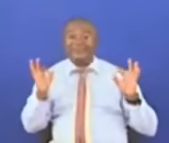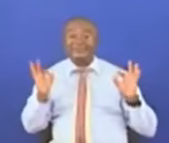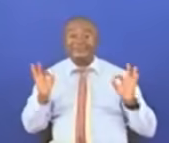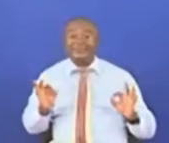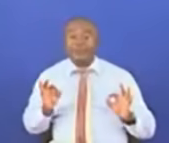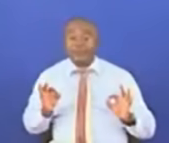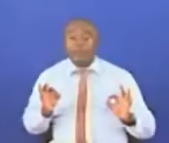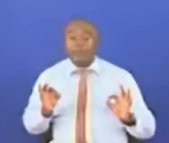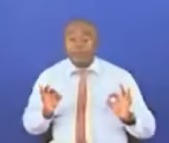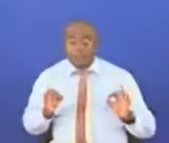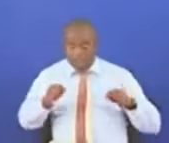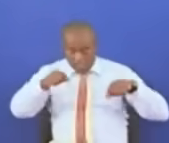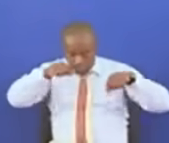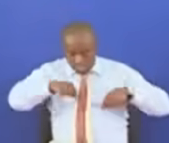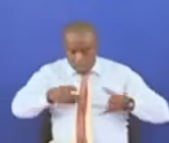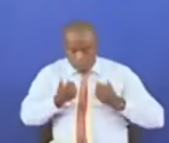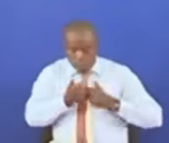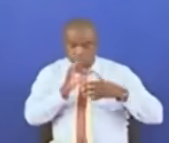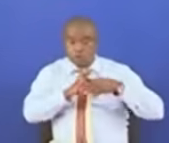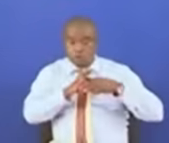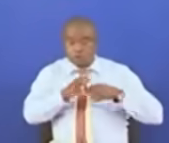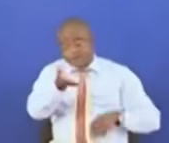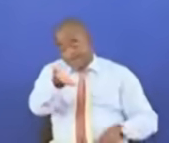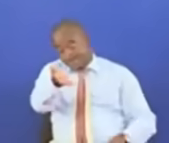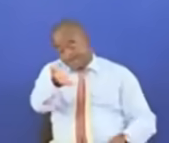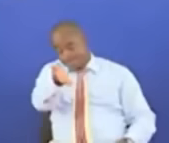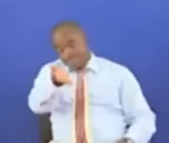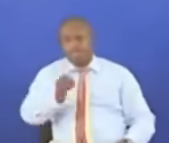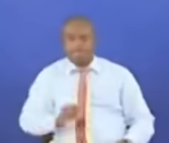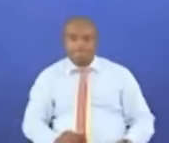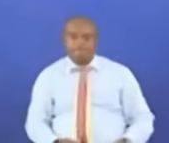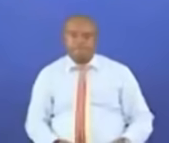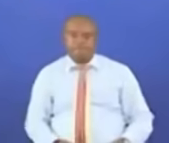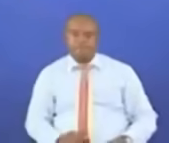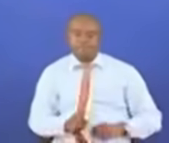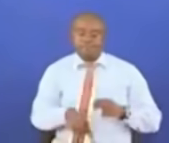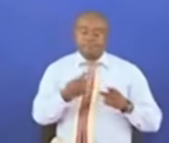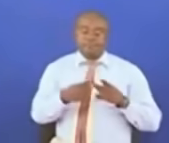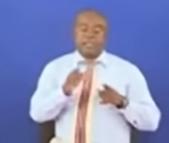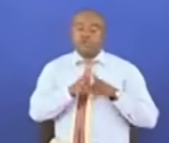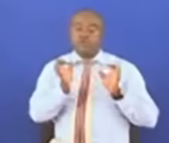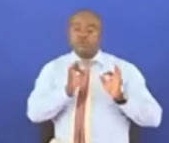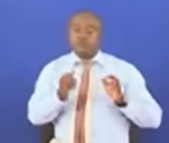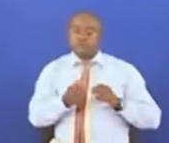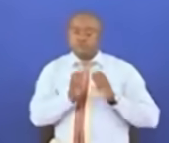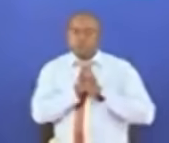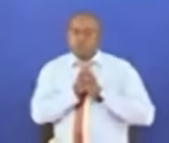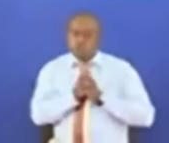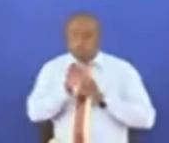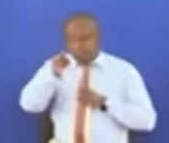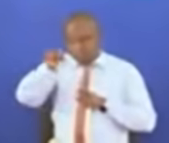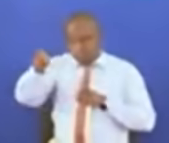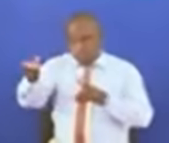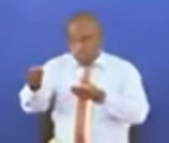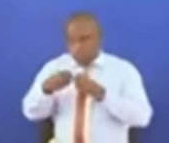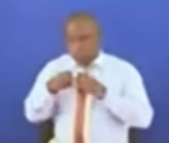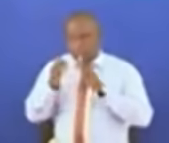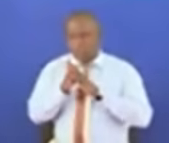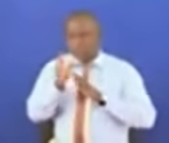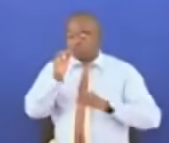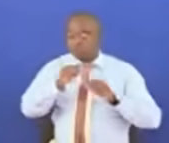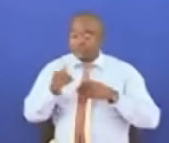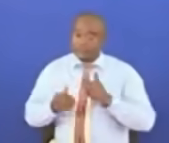ambayo imeniwezesha na mimi leo kushiriki katika mjadala huu. Nichukue pia fursa hii kukushukuru sana kwa kunipa nafasi ya